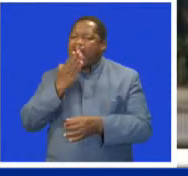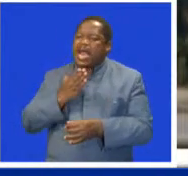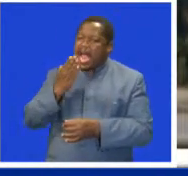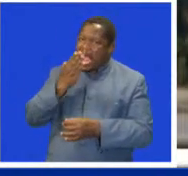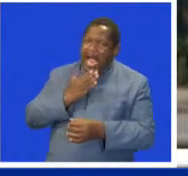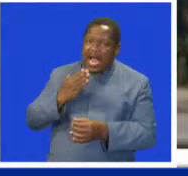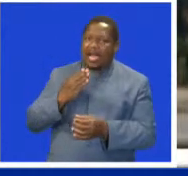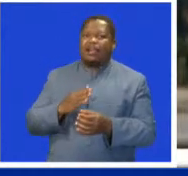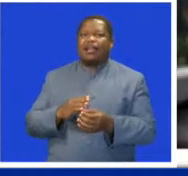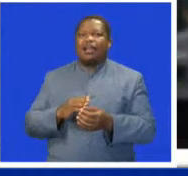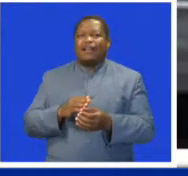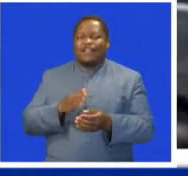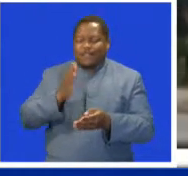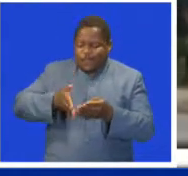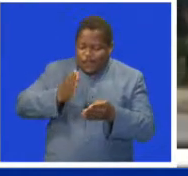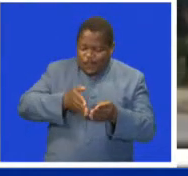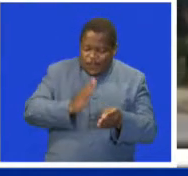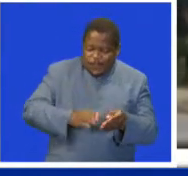thawo inganani